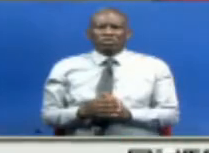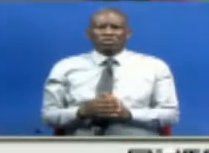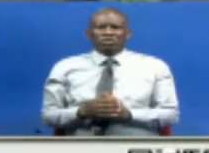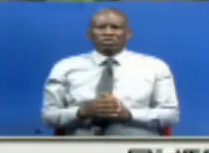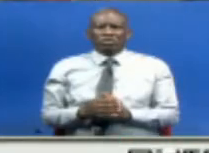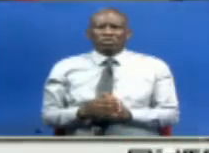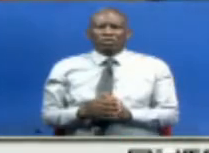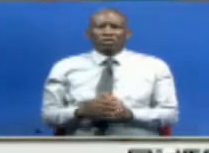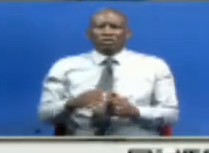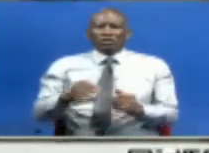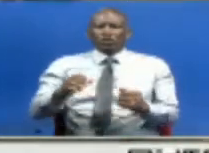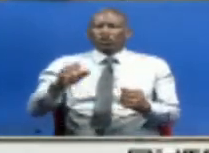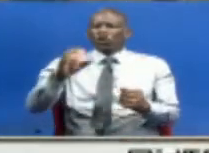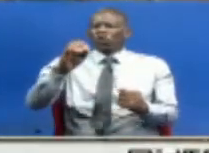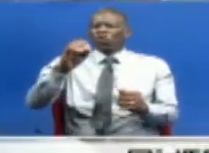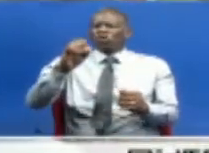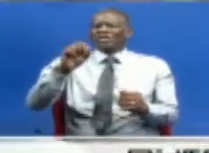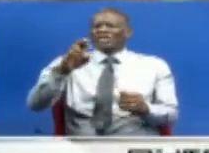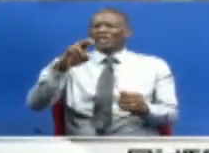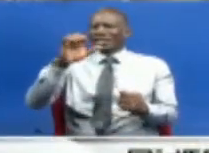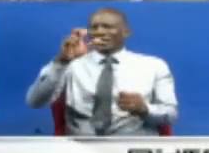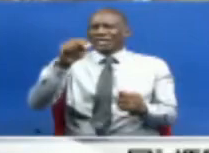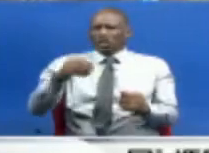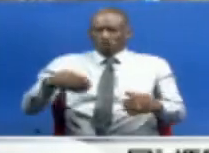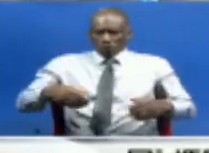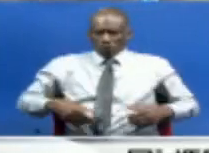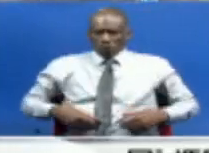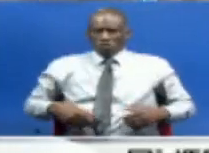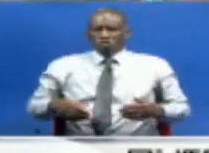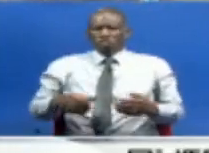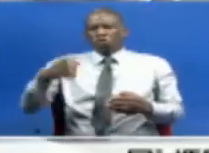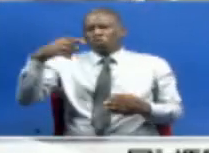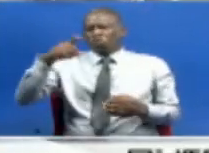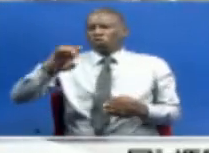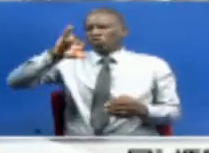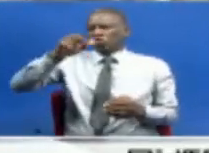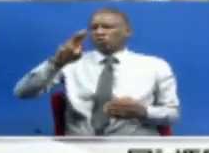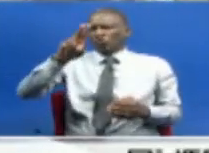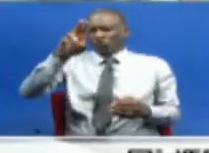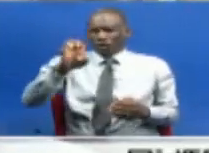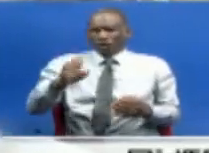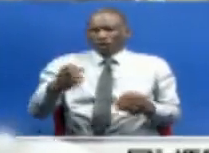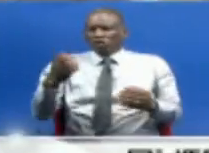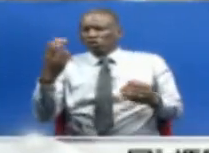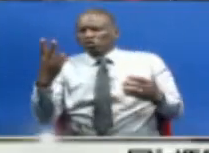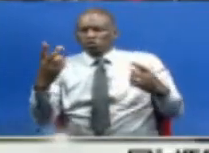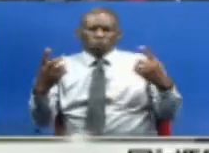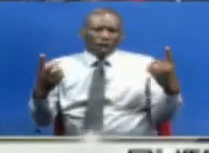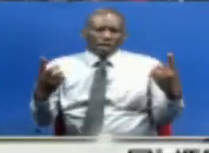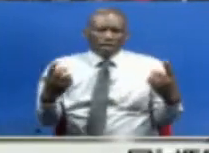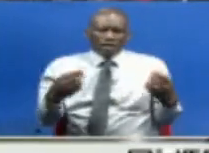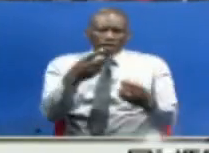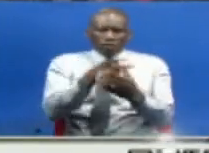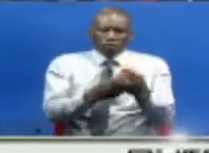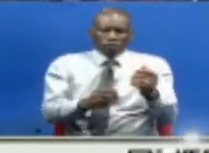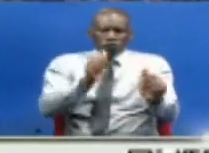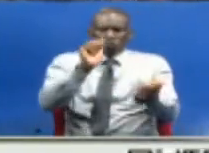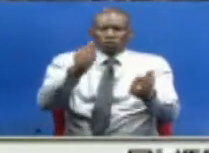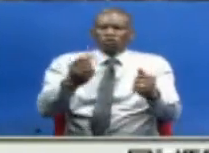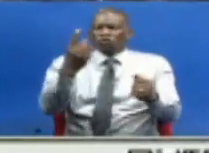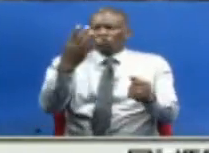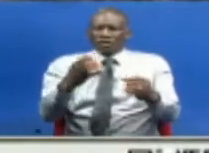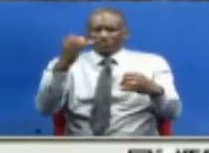Oseria ni Youth ilitinga nusu finali baada ya kuilemea Juve jumla mabao 2-1 katika mikondo yote miwili ya robo